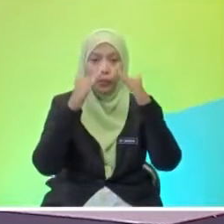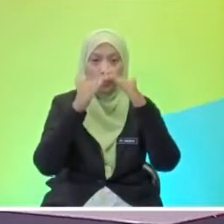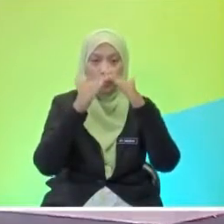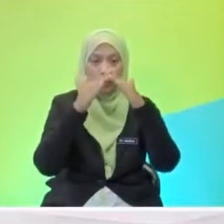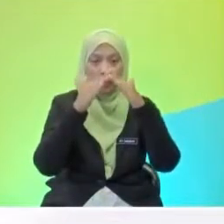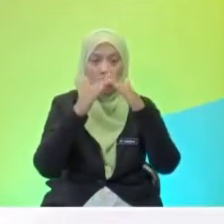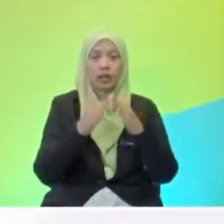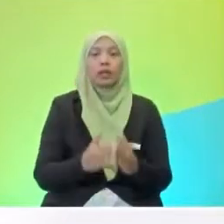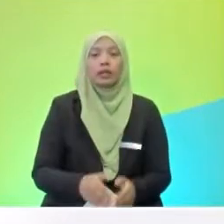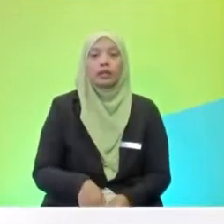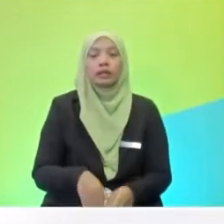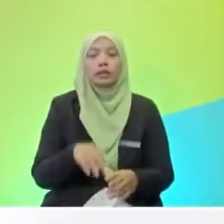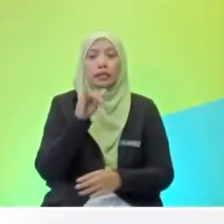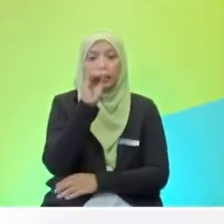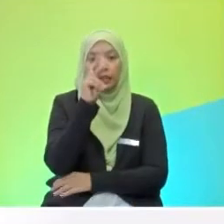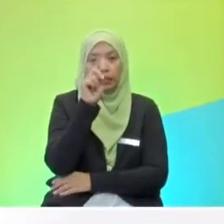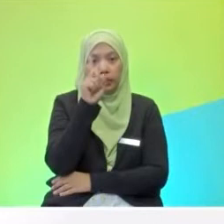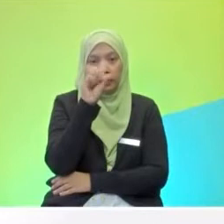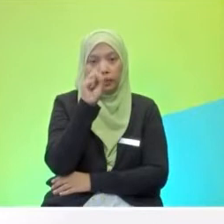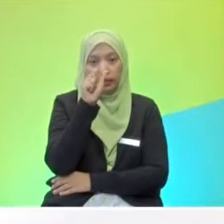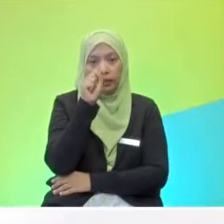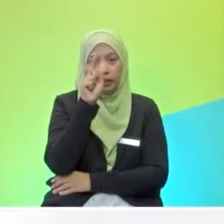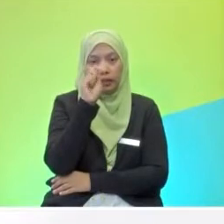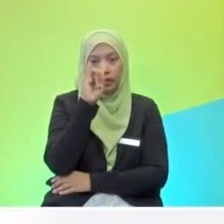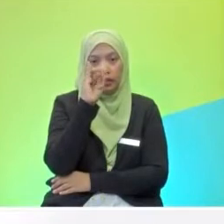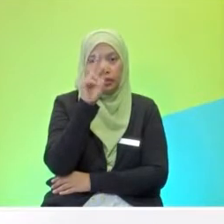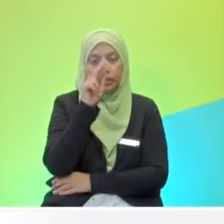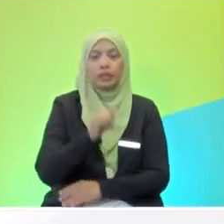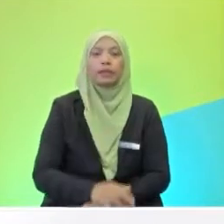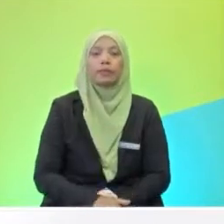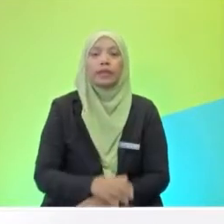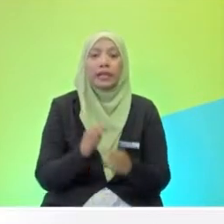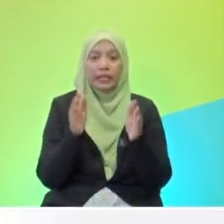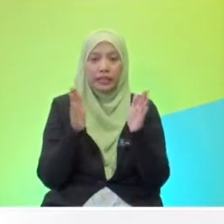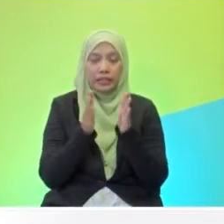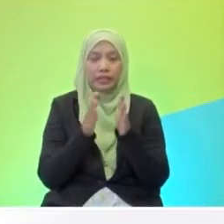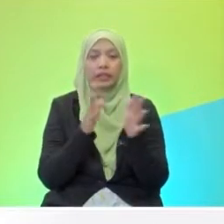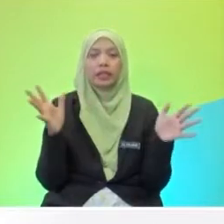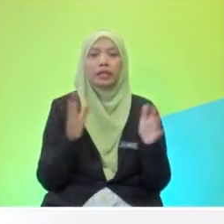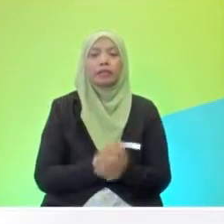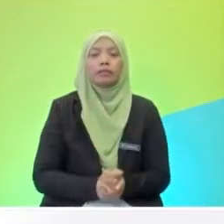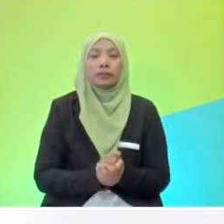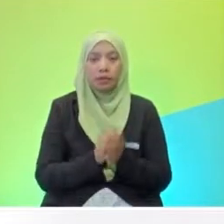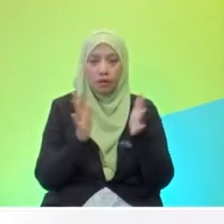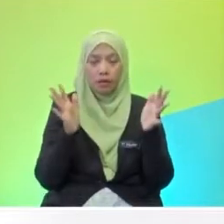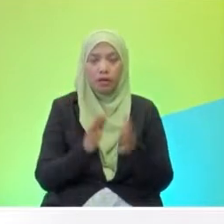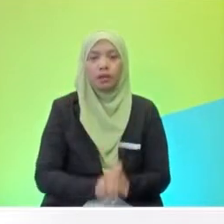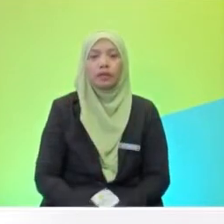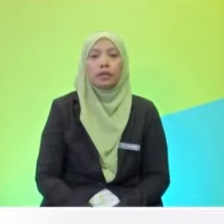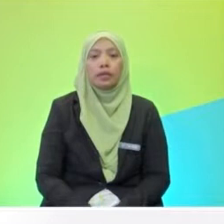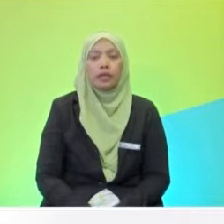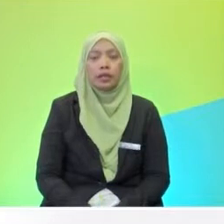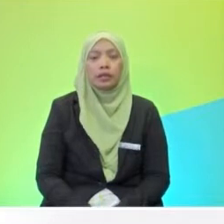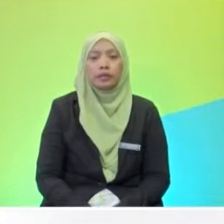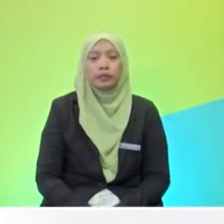Industri institusi kecil dan sederhana Oke Dia mempunyai sistem pemanfaatannya sampah